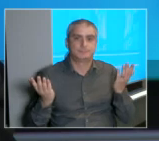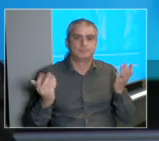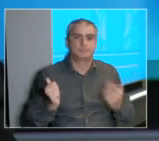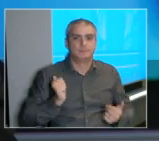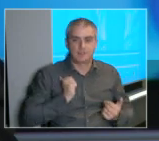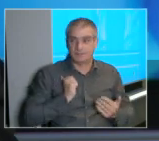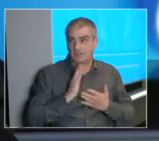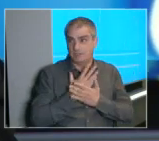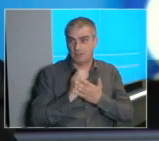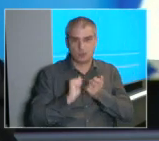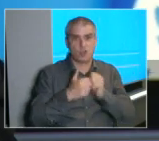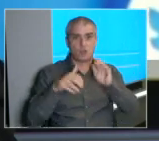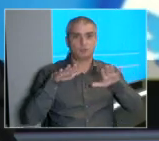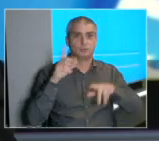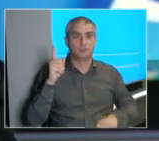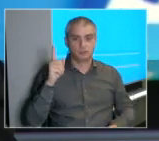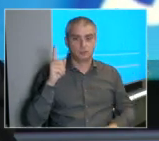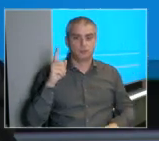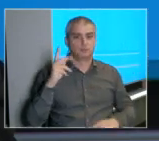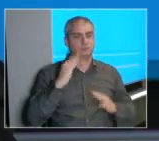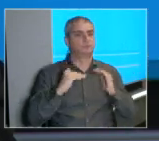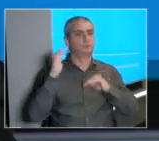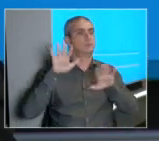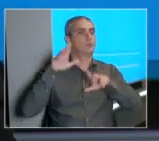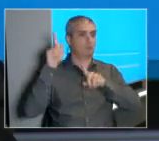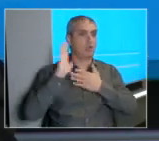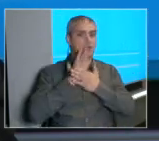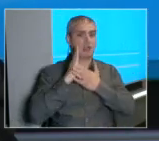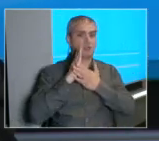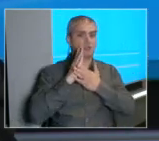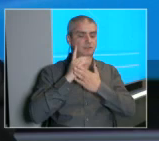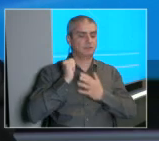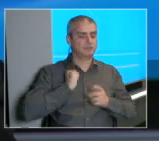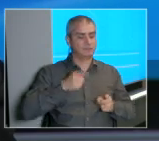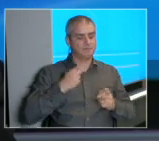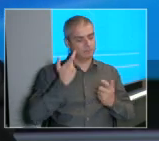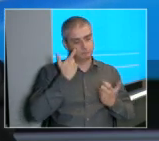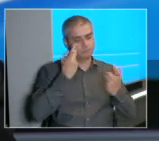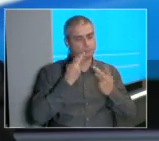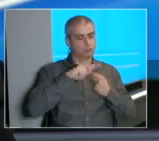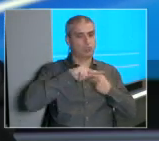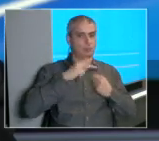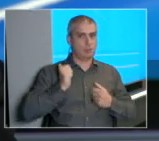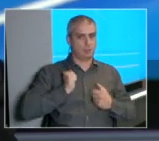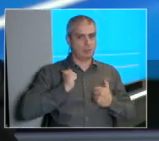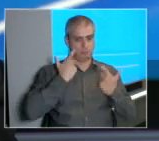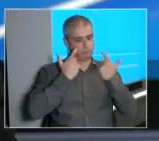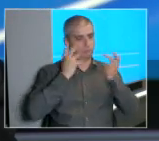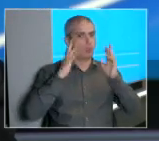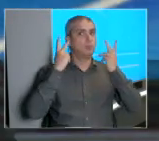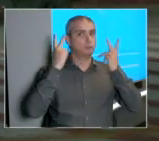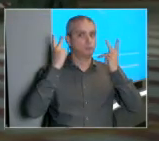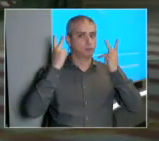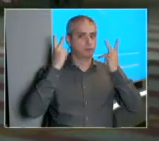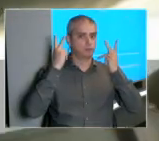שהצבא החליט, או ראש הממשלה, כדרג המדיני, החליט להטיל על הצבא לתגבר את הכוחות בצורה מאוד